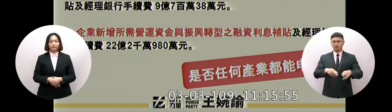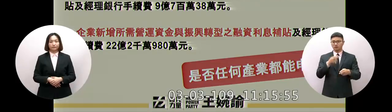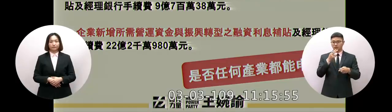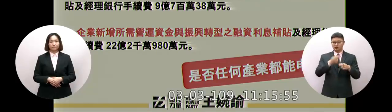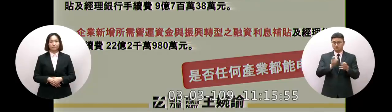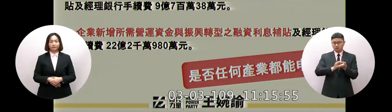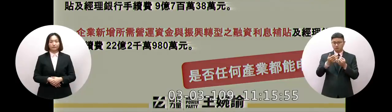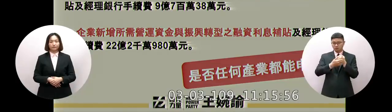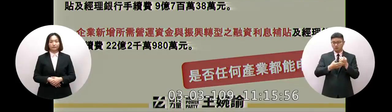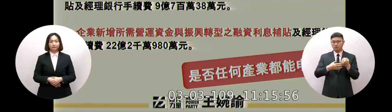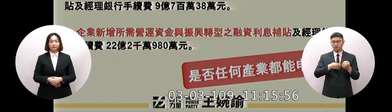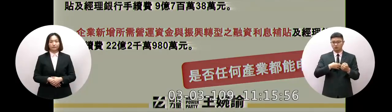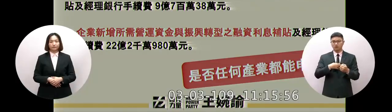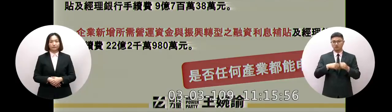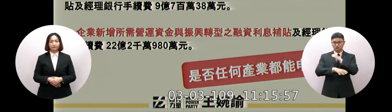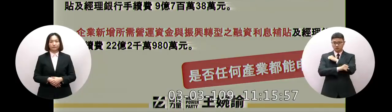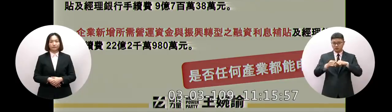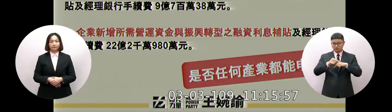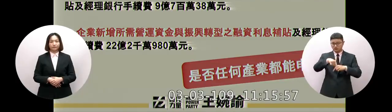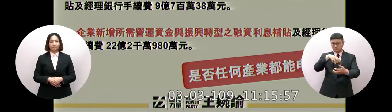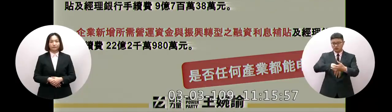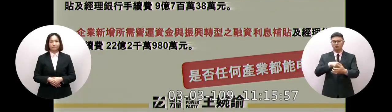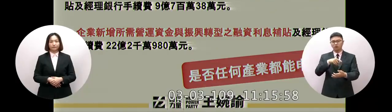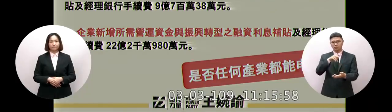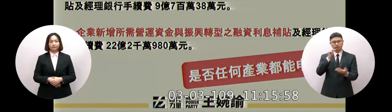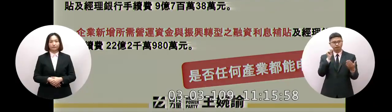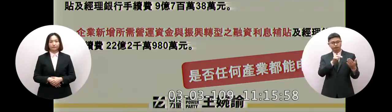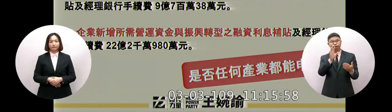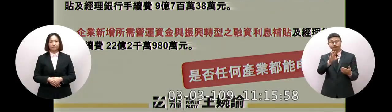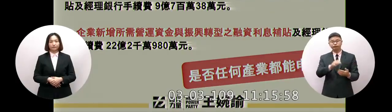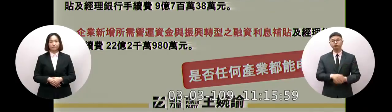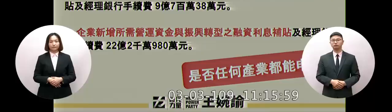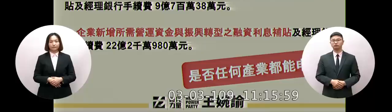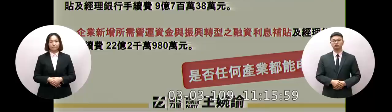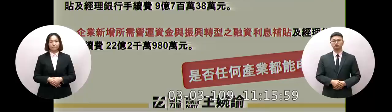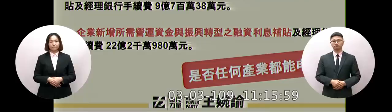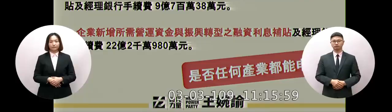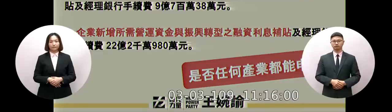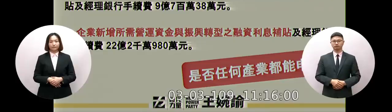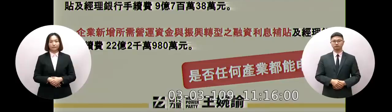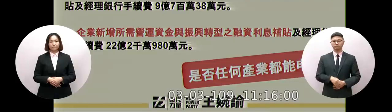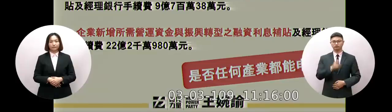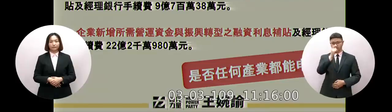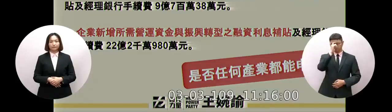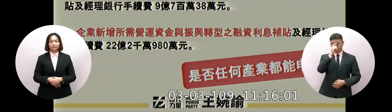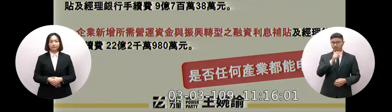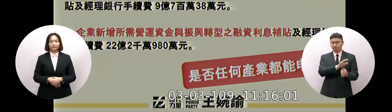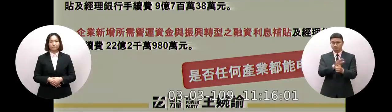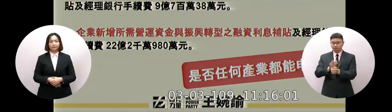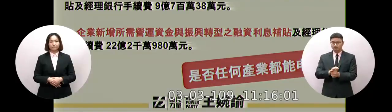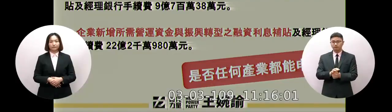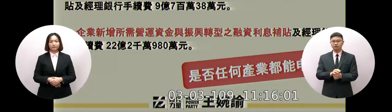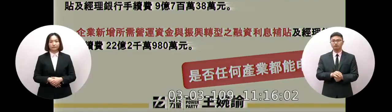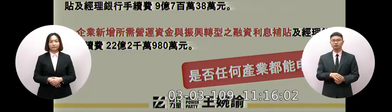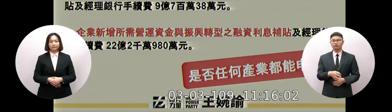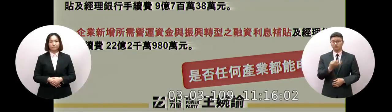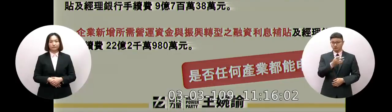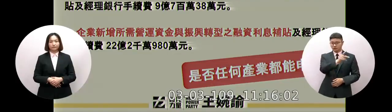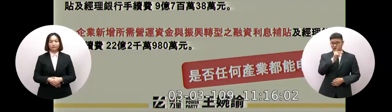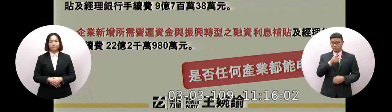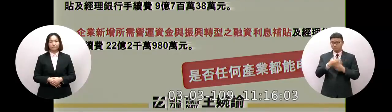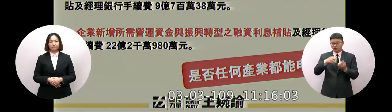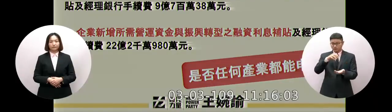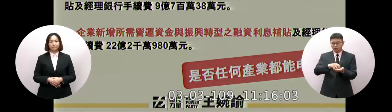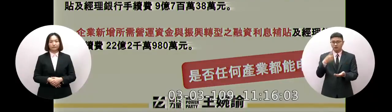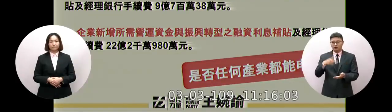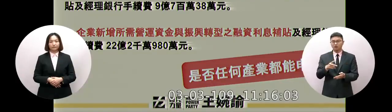信保基金的部分其实有提到我们希望能够增加放宽那个融资保证以及贷款